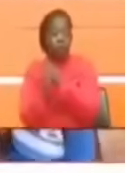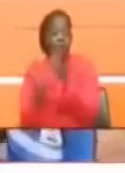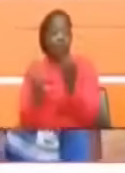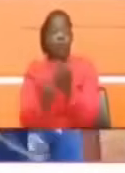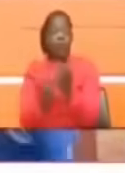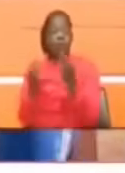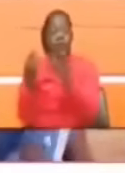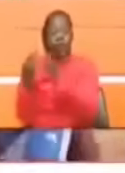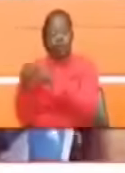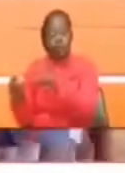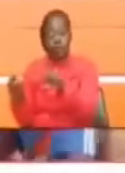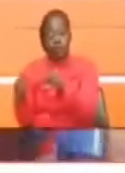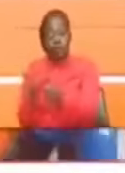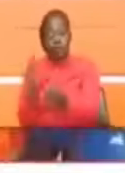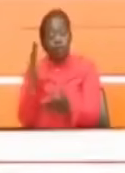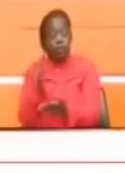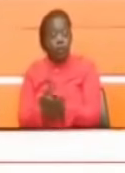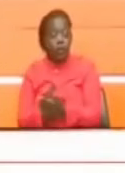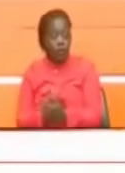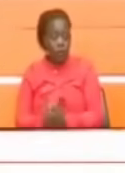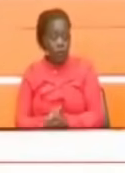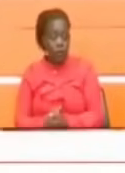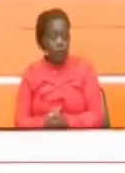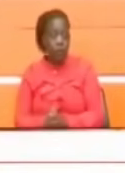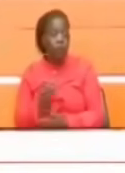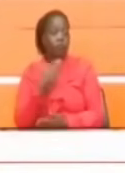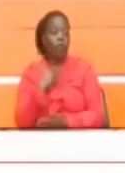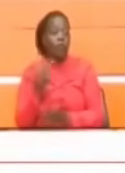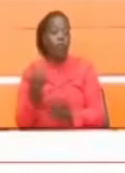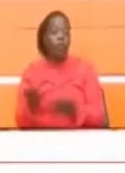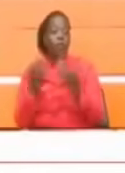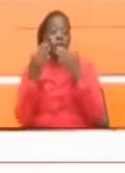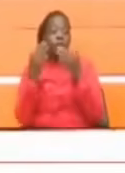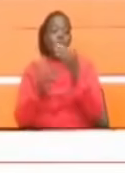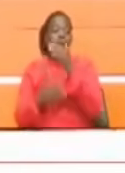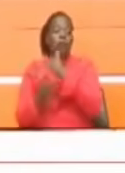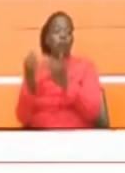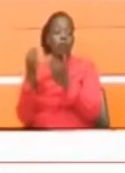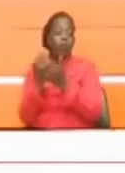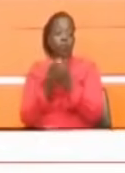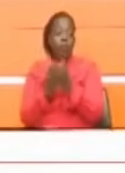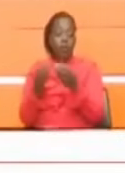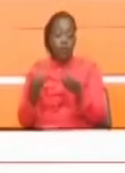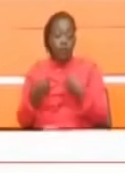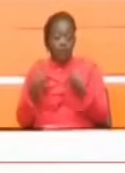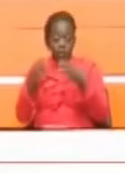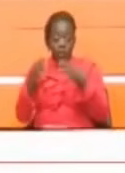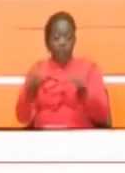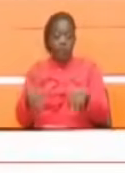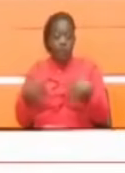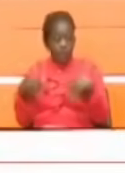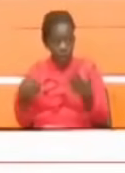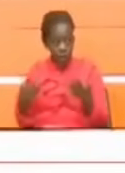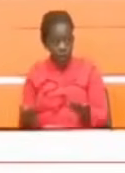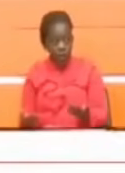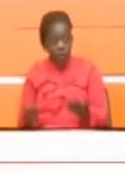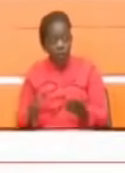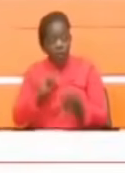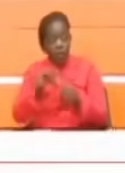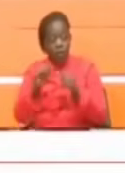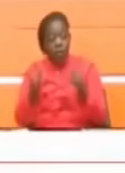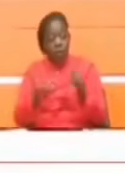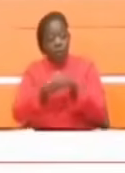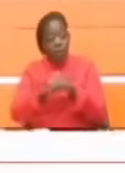ez'enjawulo tezagwetabyemu. Njagala okwebaza Katonda kuba atuwadde essanyu. Timu ya Fair